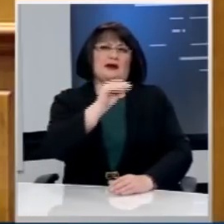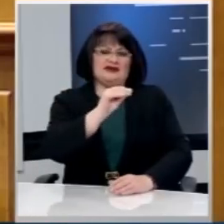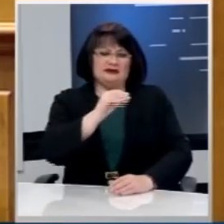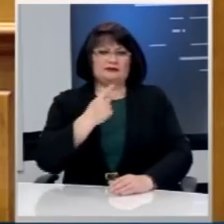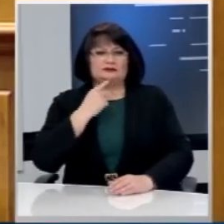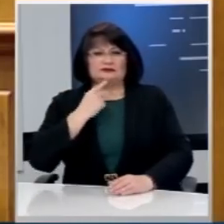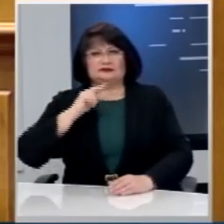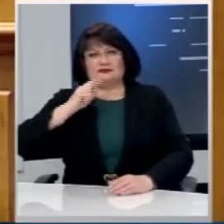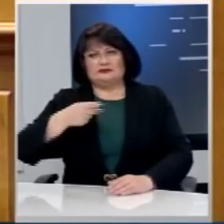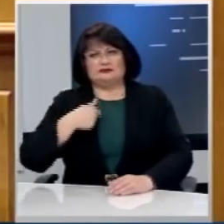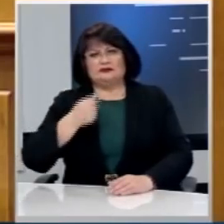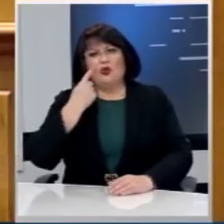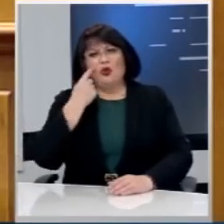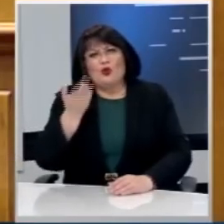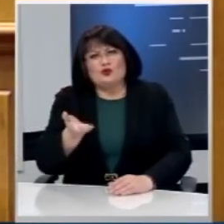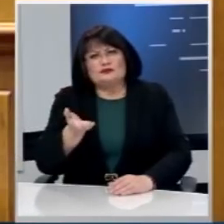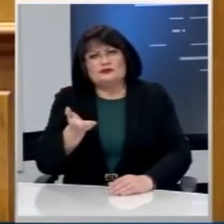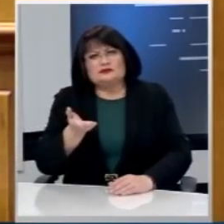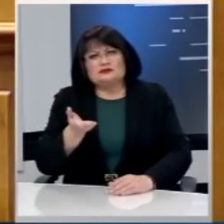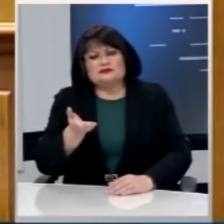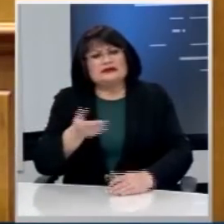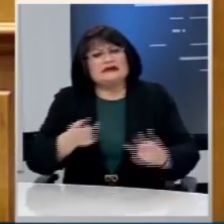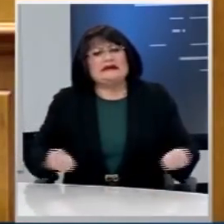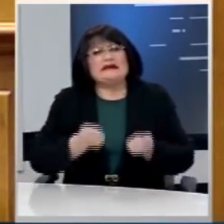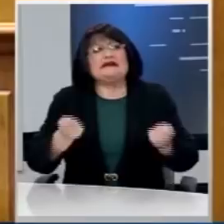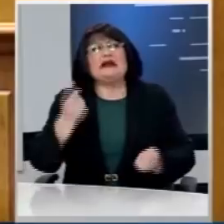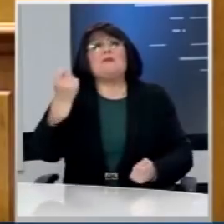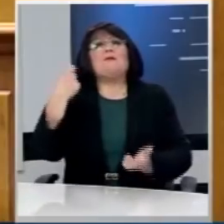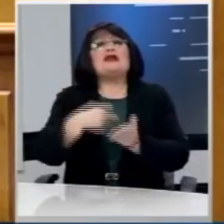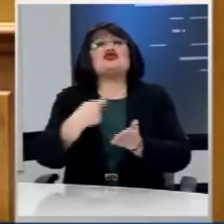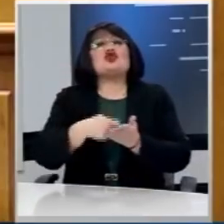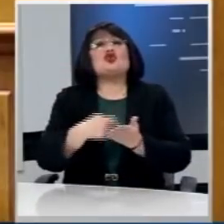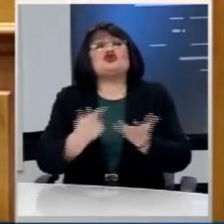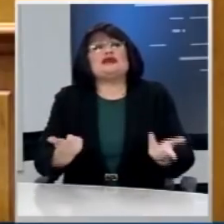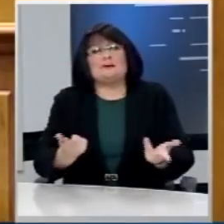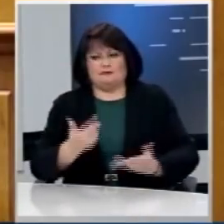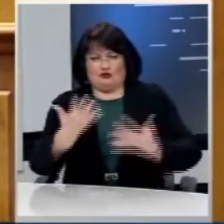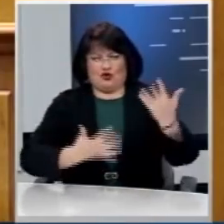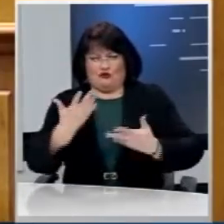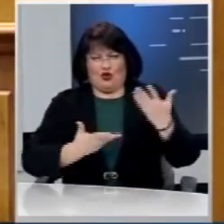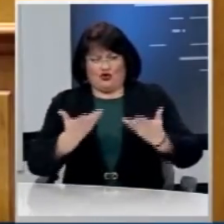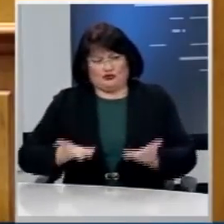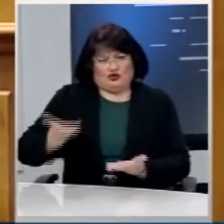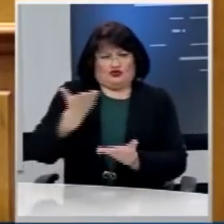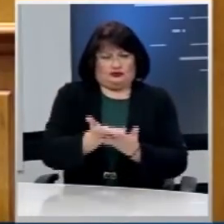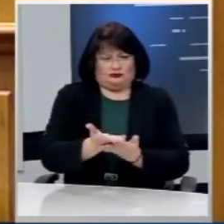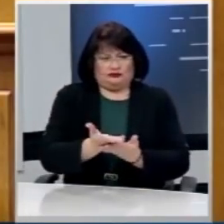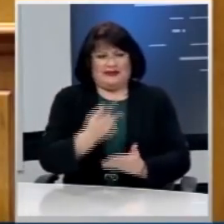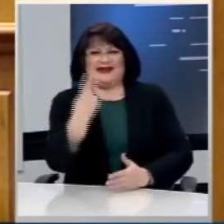τους απαντάμε ότι αρκεί να δούμε την ίδια την εξέλιξη των μισθών. Ο προϋπολογισμός που